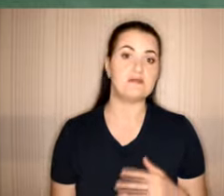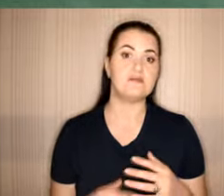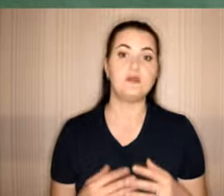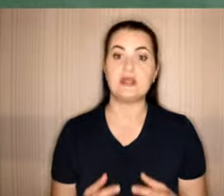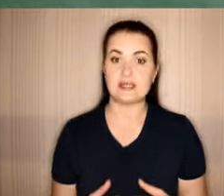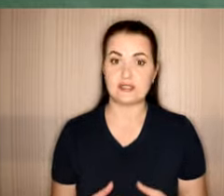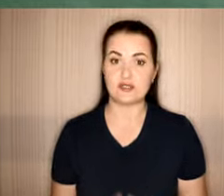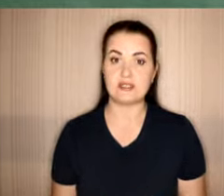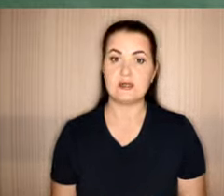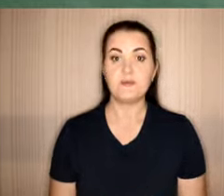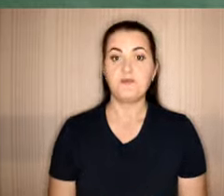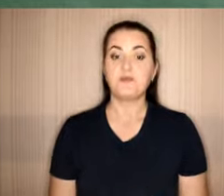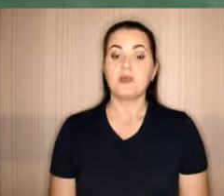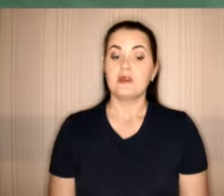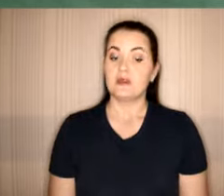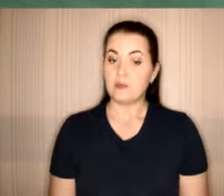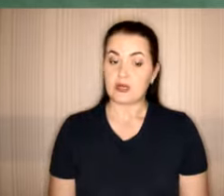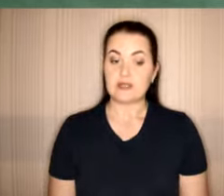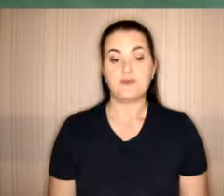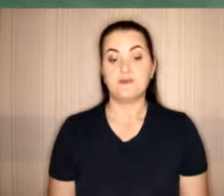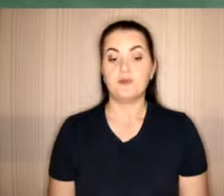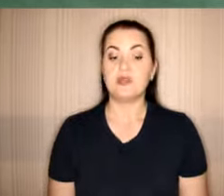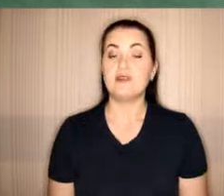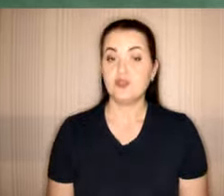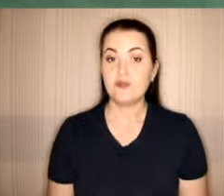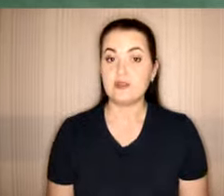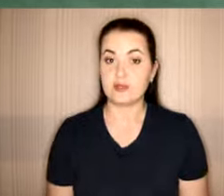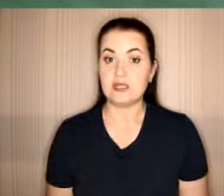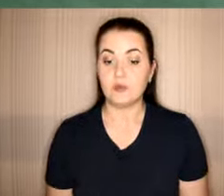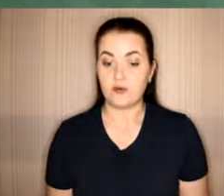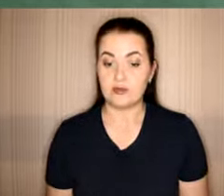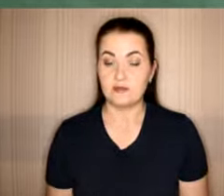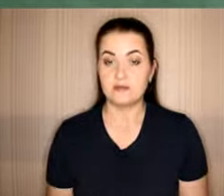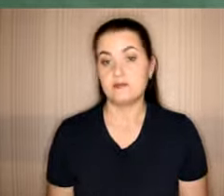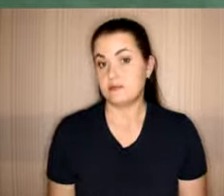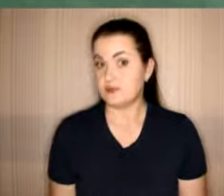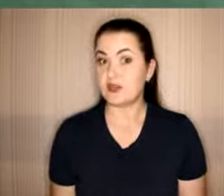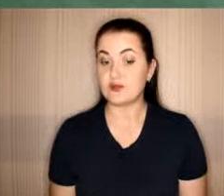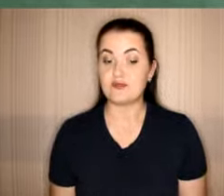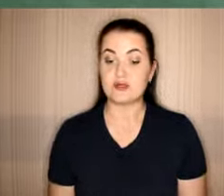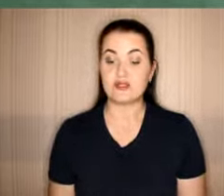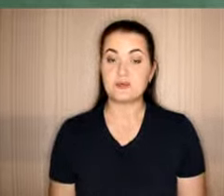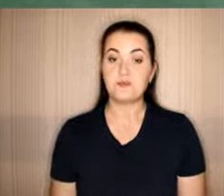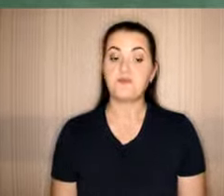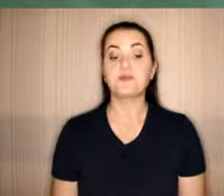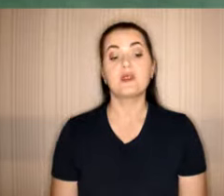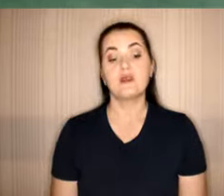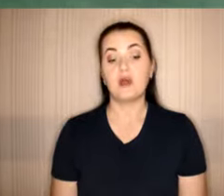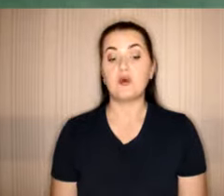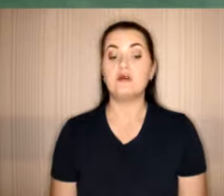емоційності, піднесеності. Наприклад, пливе човен води повен. Народна